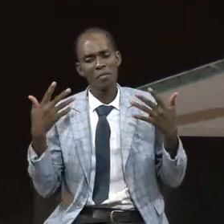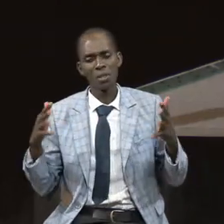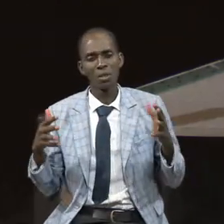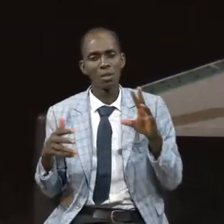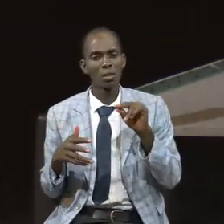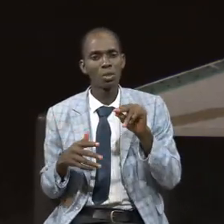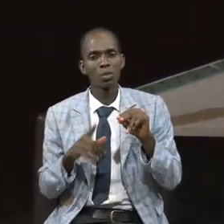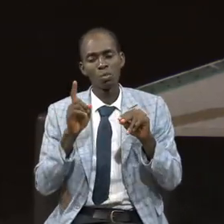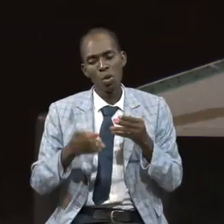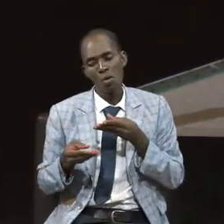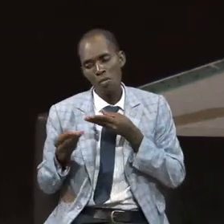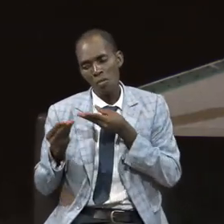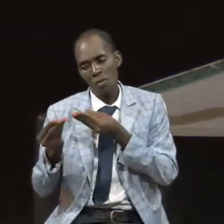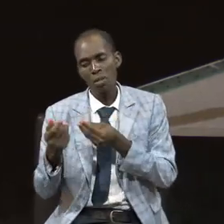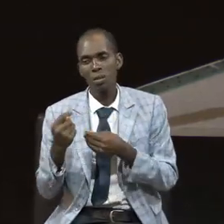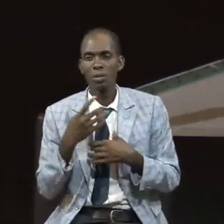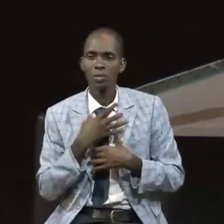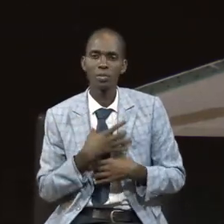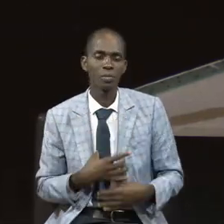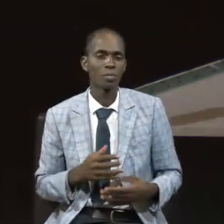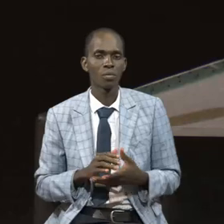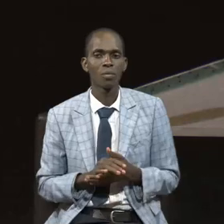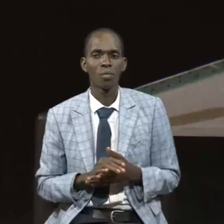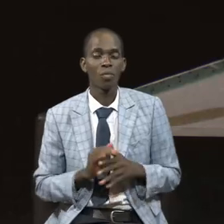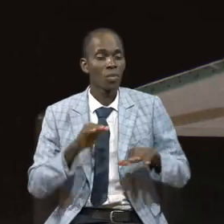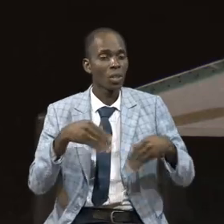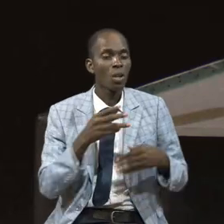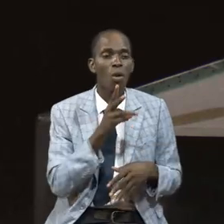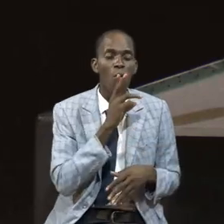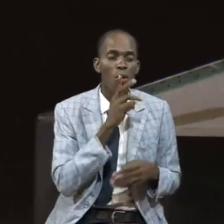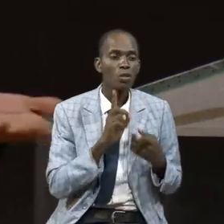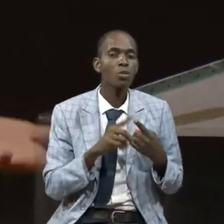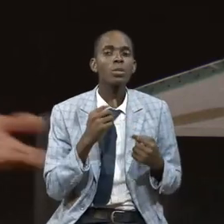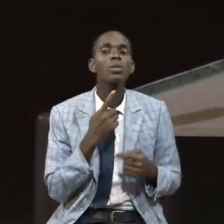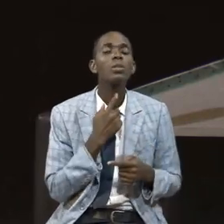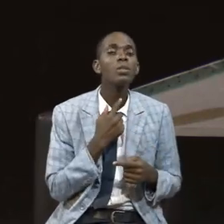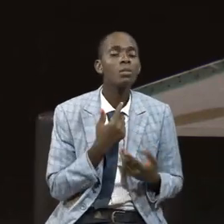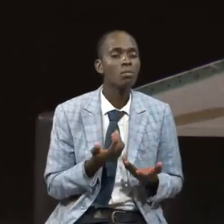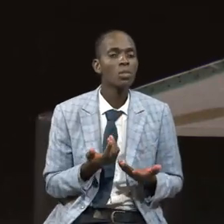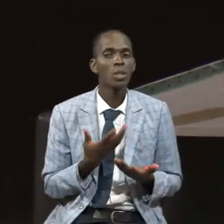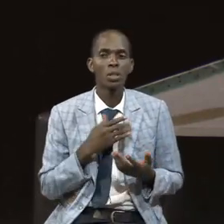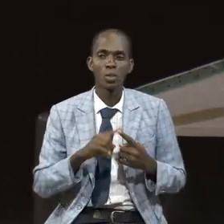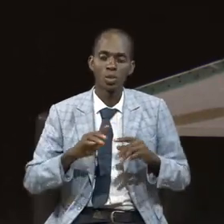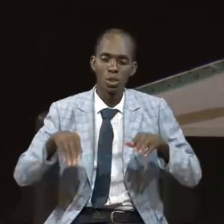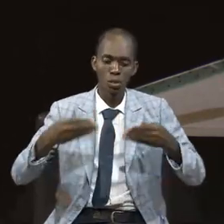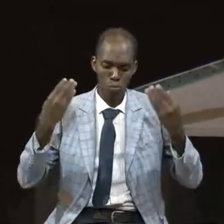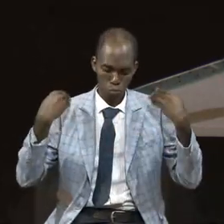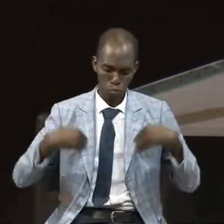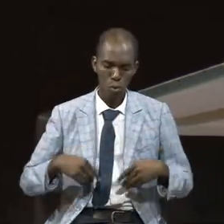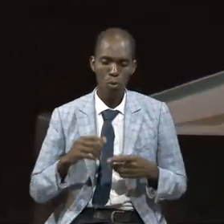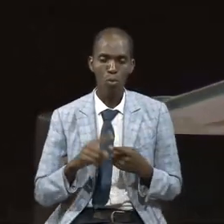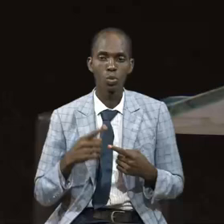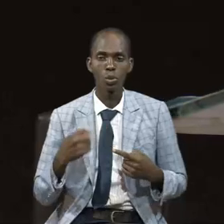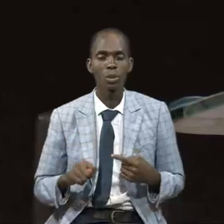faire, de nourrir la famille et donner de l'eau à la soifée, vêtir celui qui